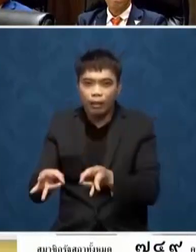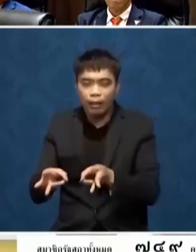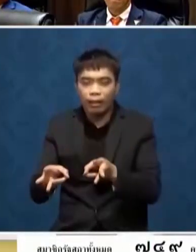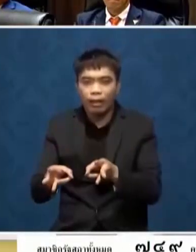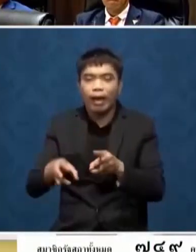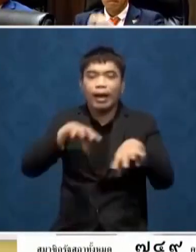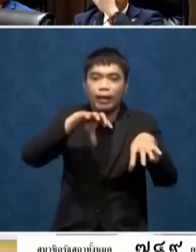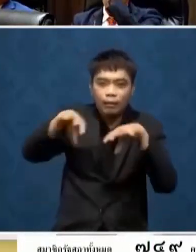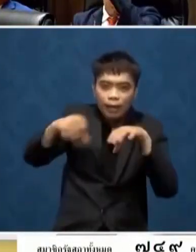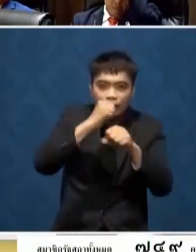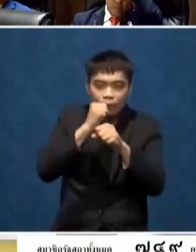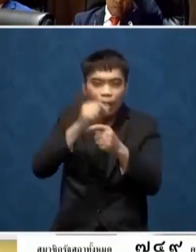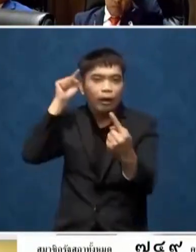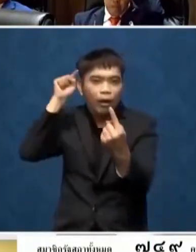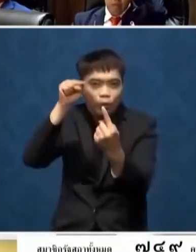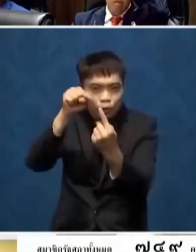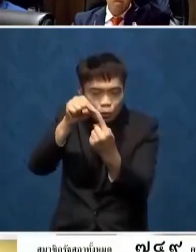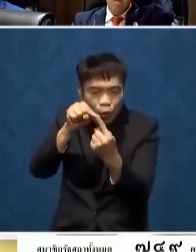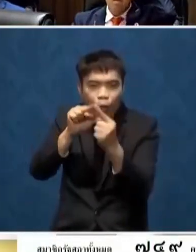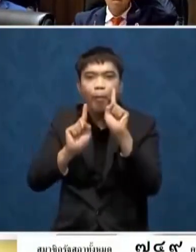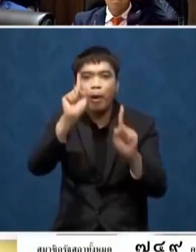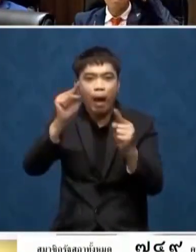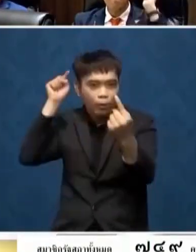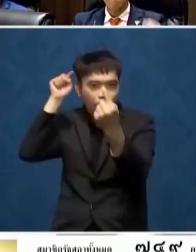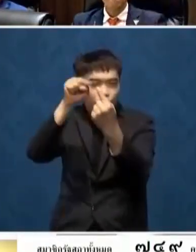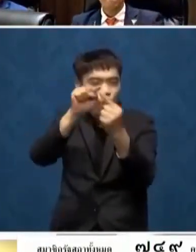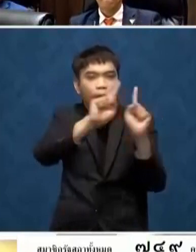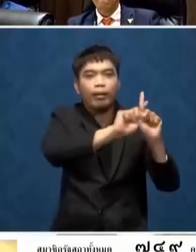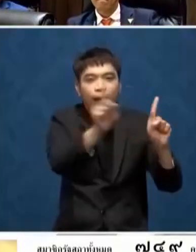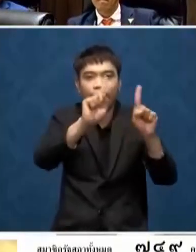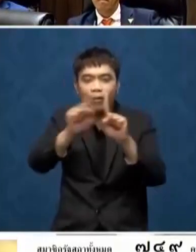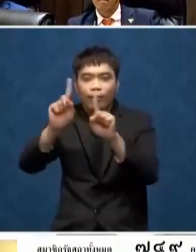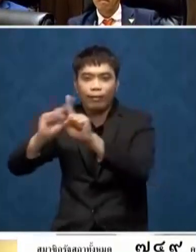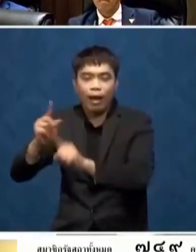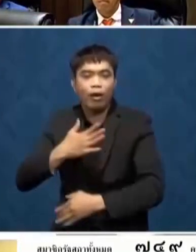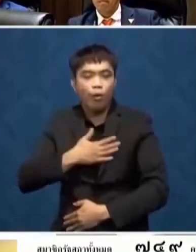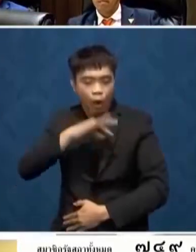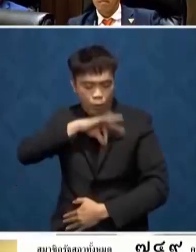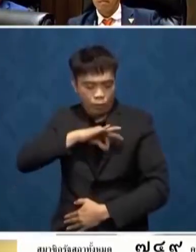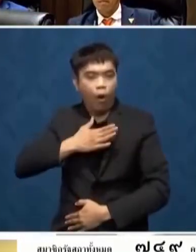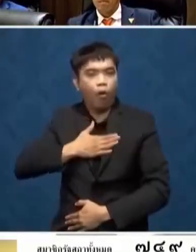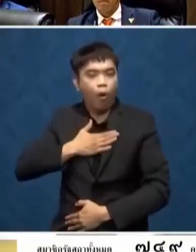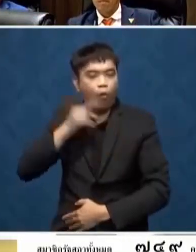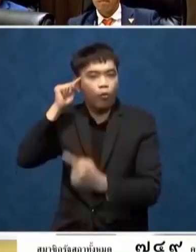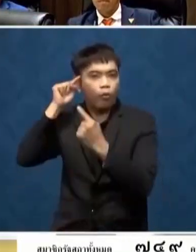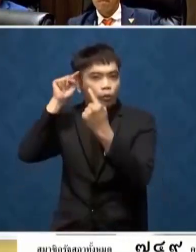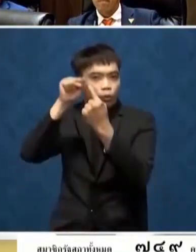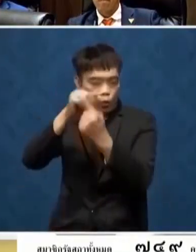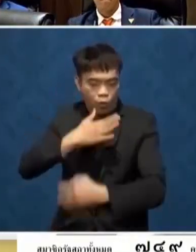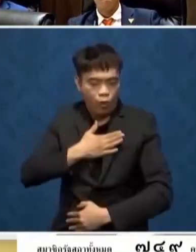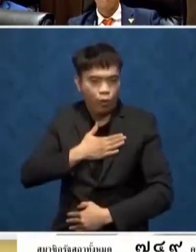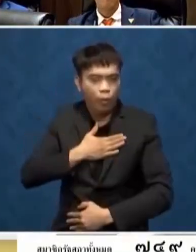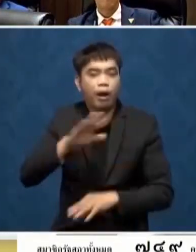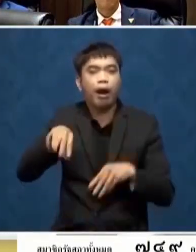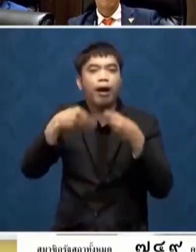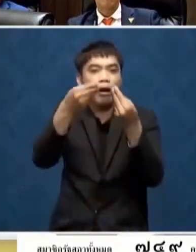วิธีในการที่จะเข้าถึงเป้าหมายนั้นต่างกันในมุมมองของผมแล้วการที่จะทำให้เป้าหมายที่พวกเรา